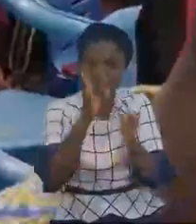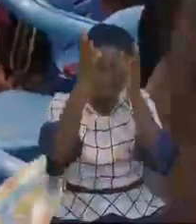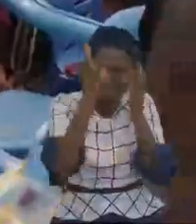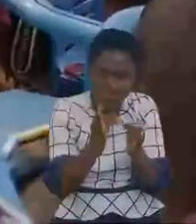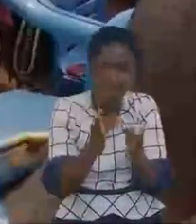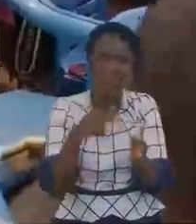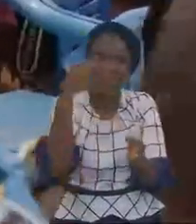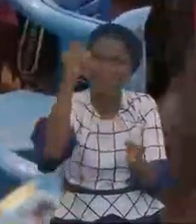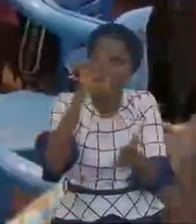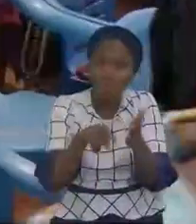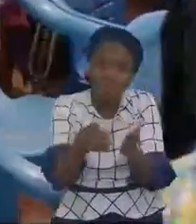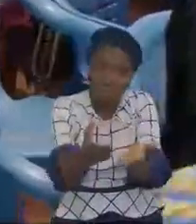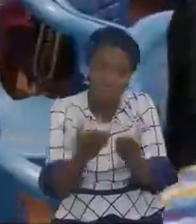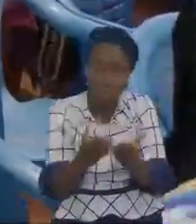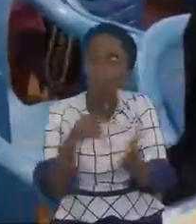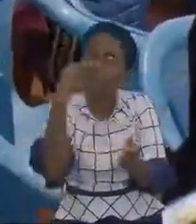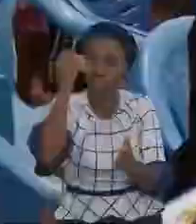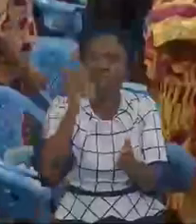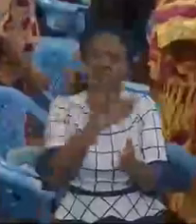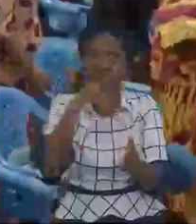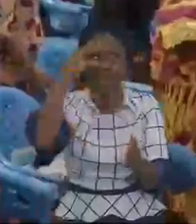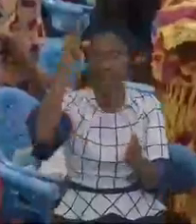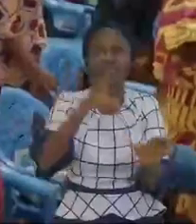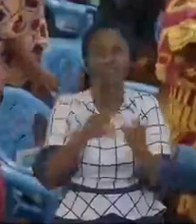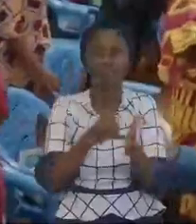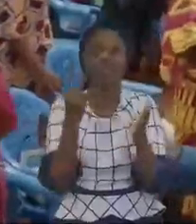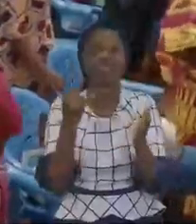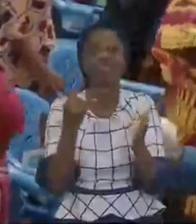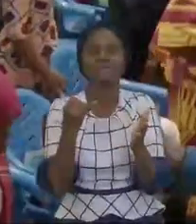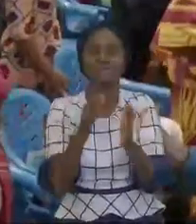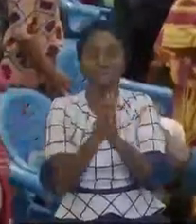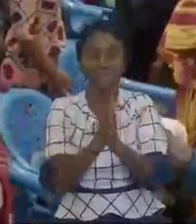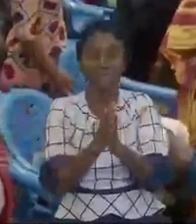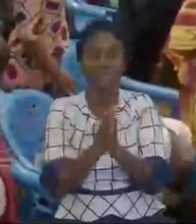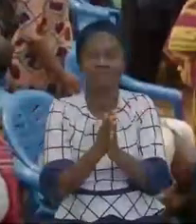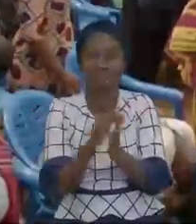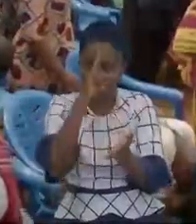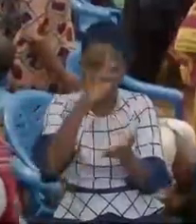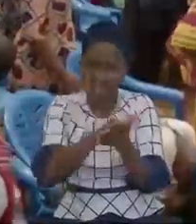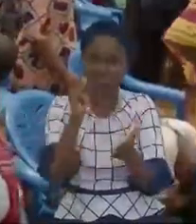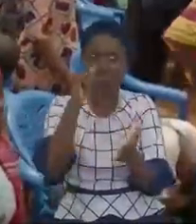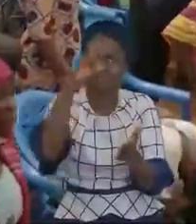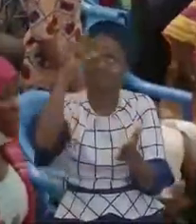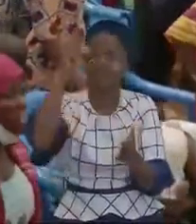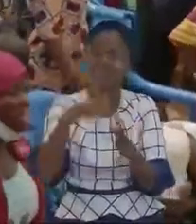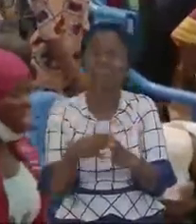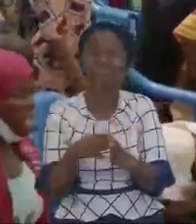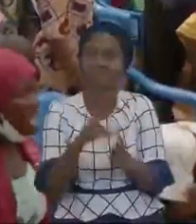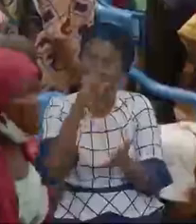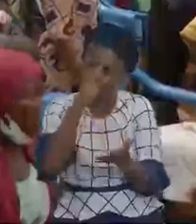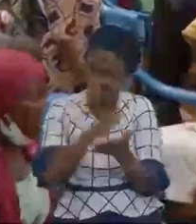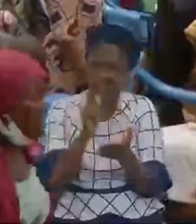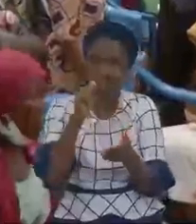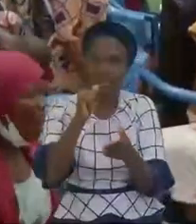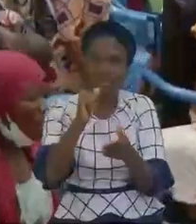Il le fera. Crois-le. Fais-lui confiance. Place ta confiance en